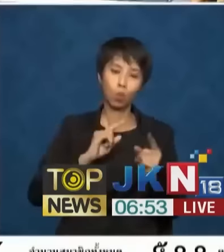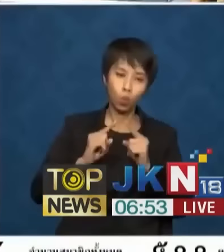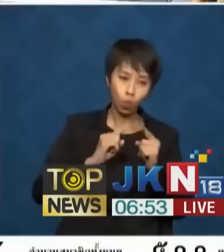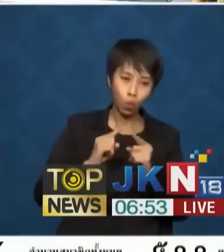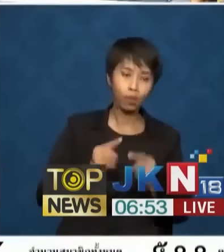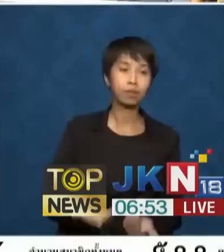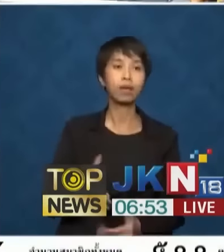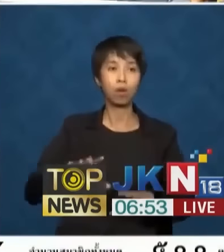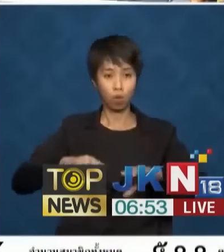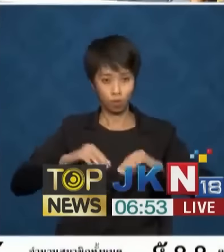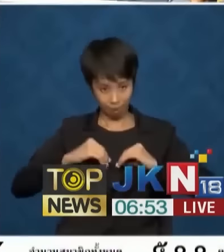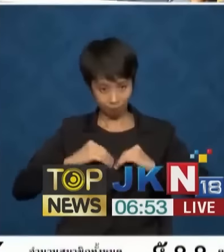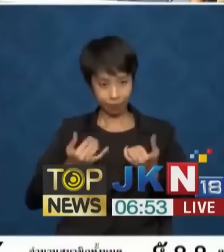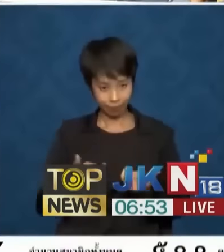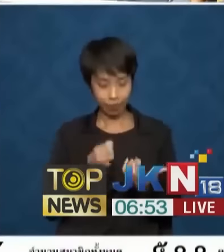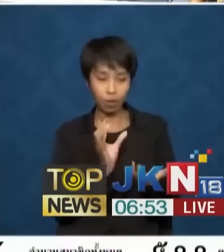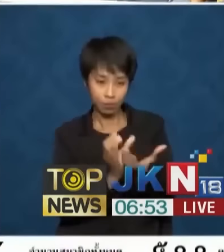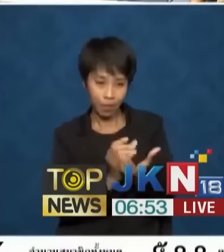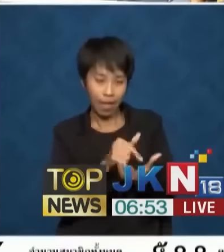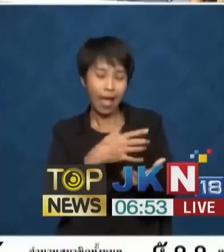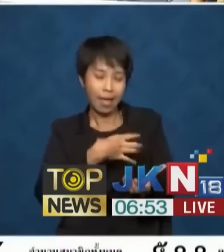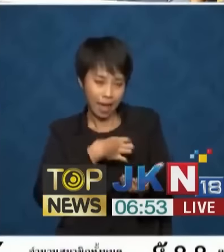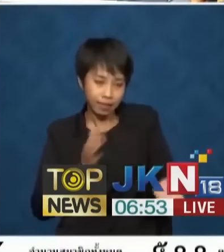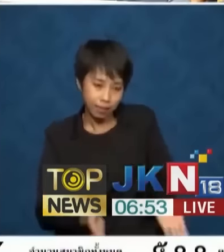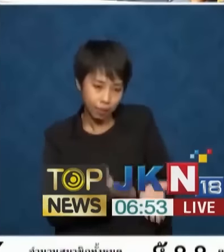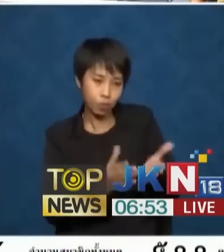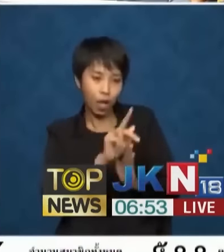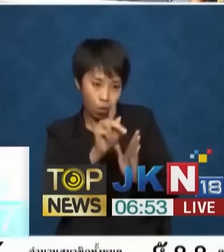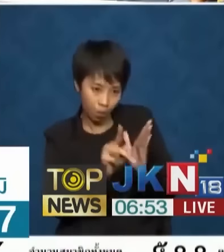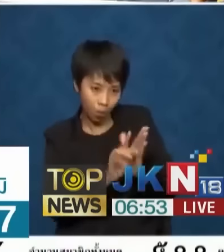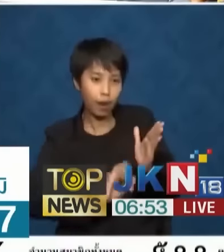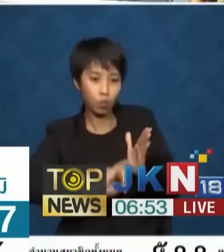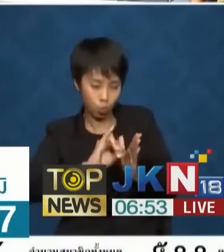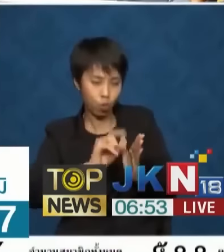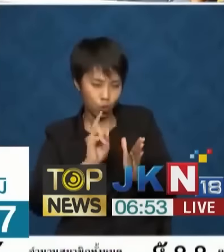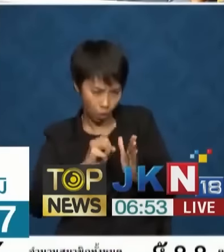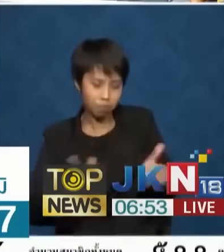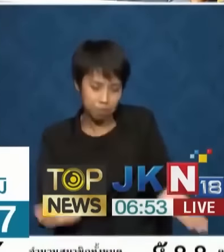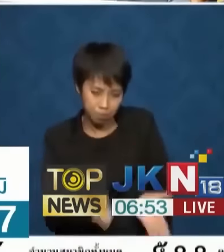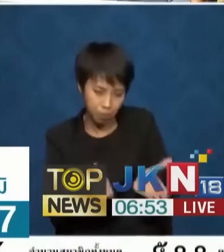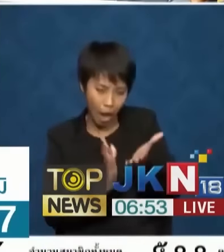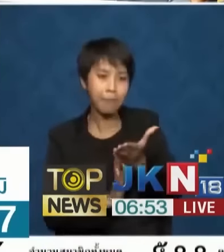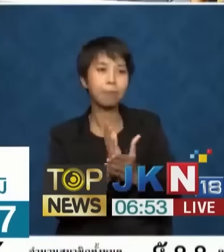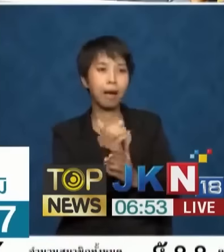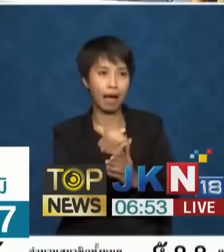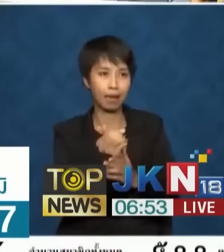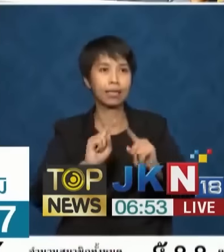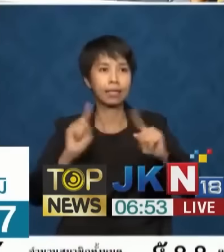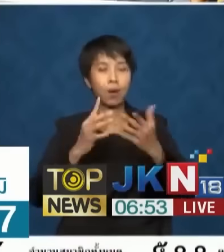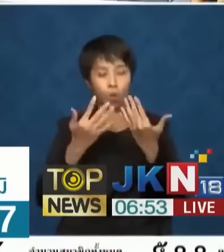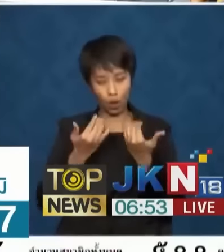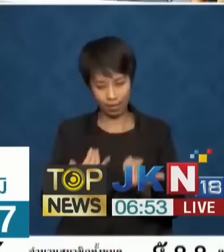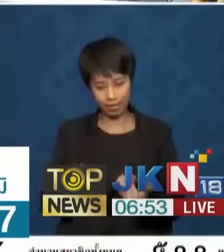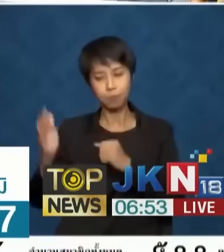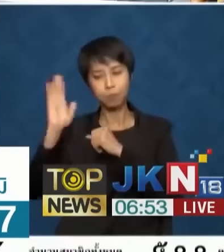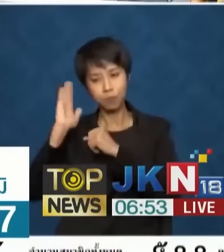ง่ายๆคือพลิกเกมให้เอารายงานกลับออกไปยังไม่ต้องลงมตินะแล้วให้นับองค์ประชุม